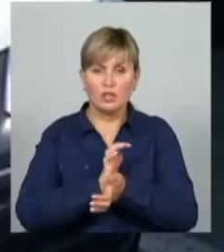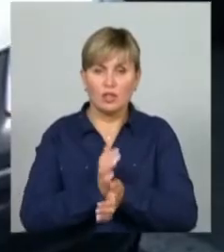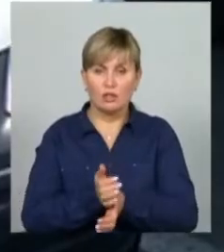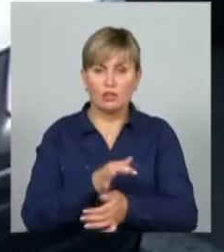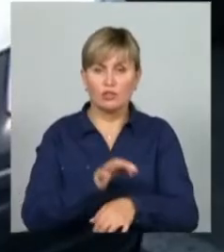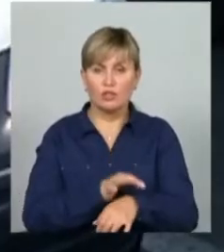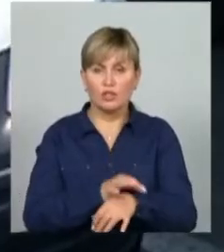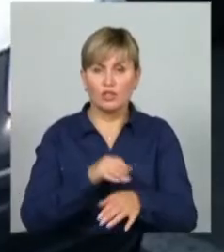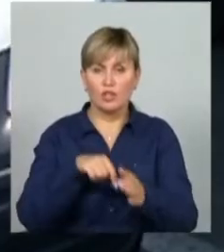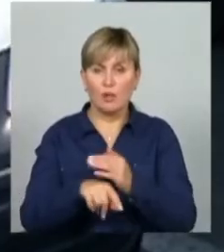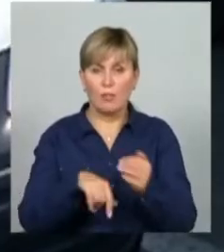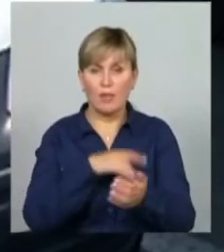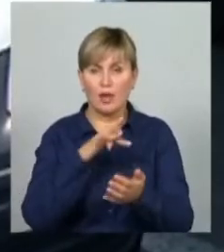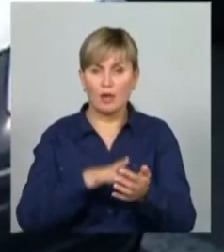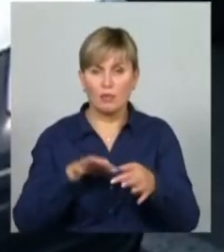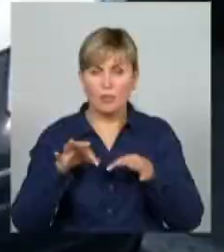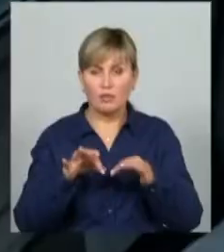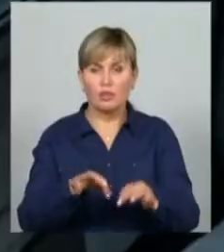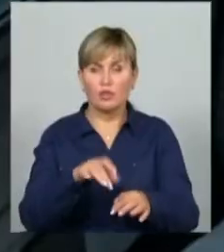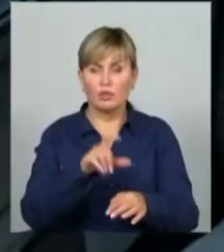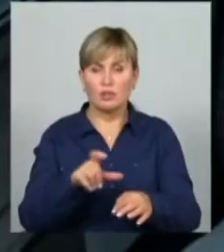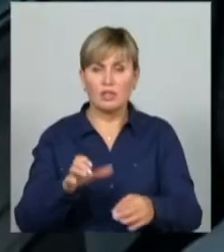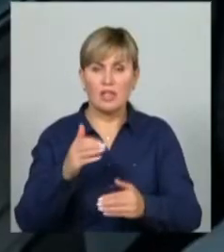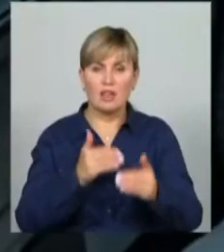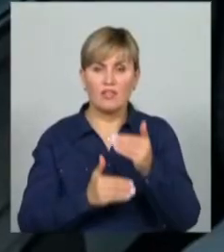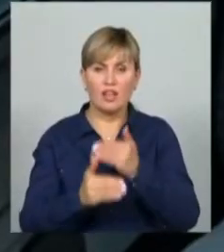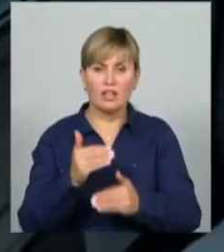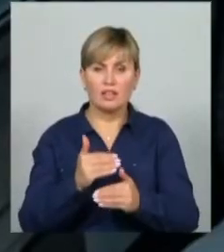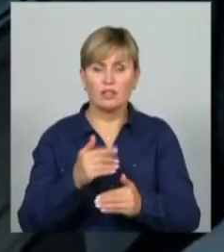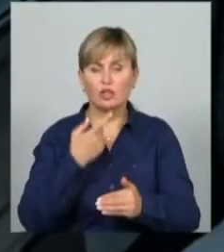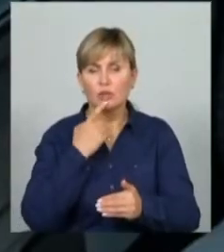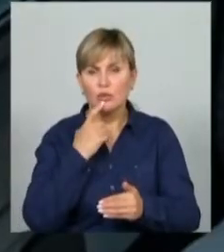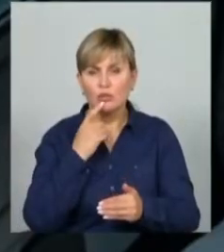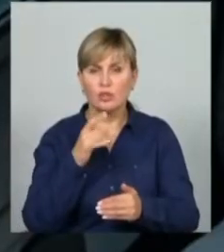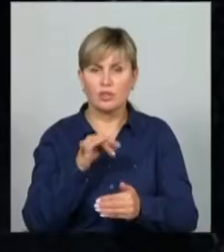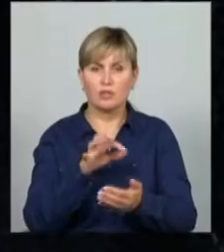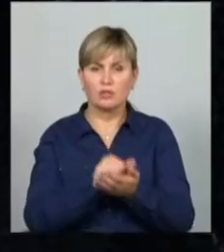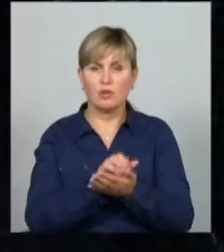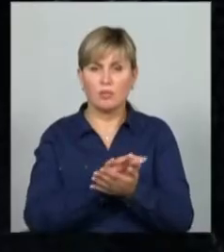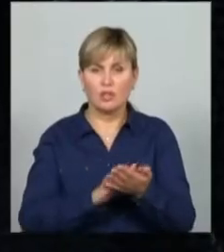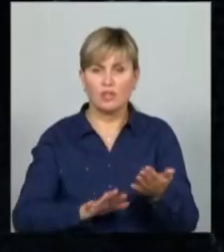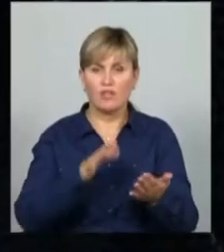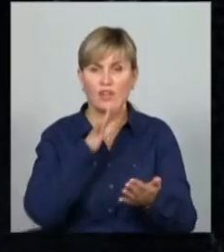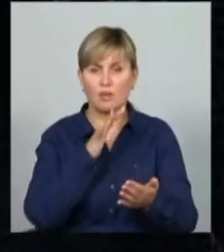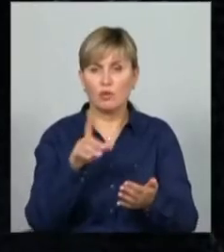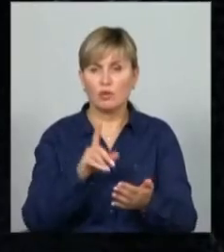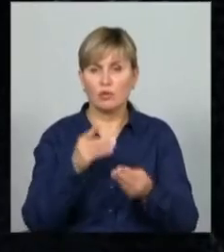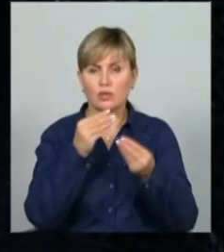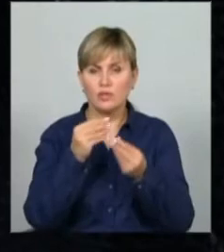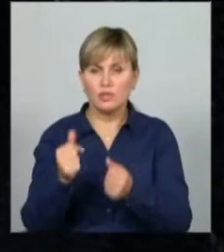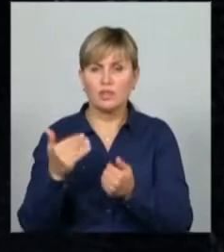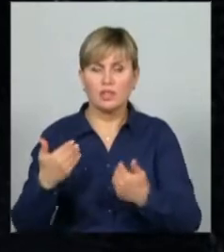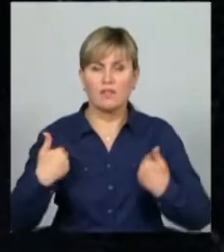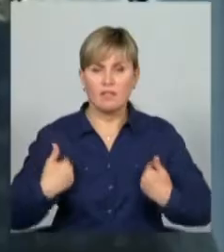в часы пик в мегаполисе передвижение людей с особыми потребностями затруднено и занимает продолжительное время, что сказывается на